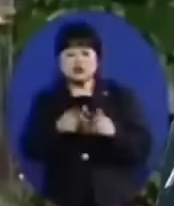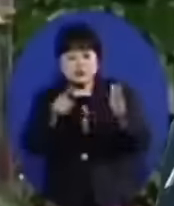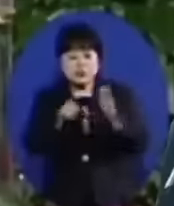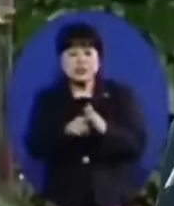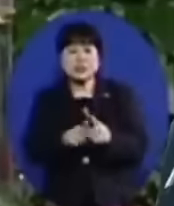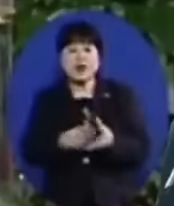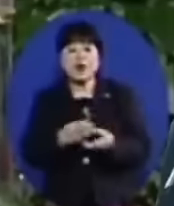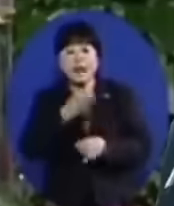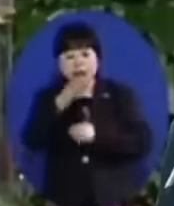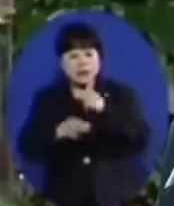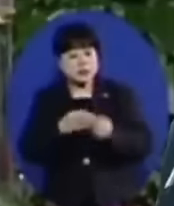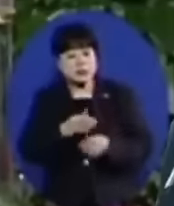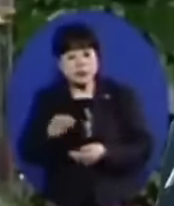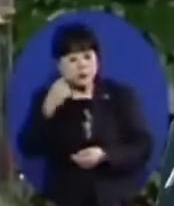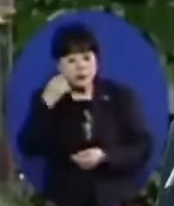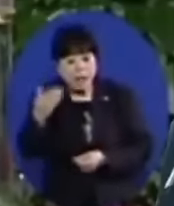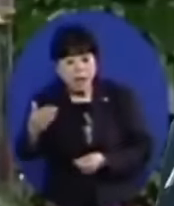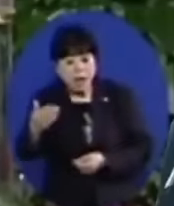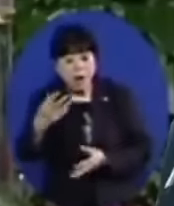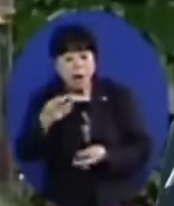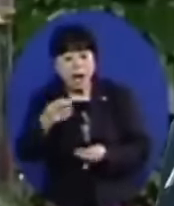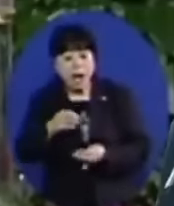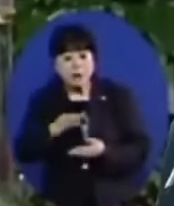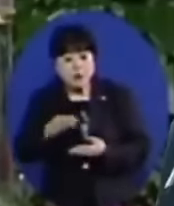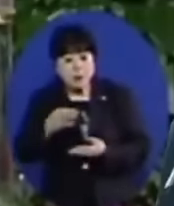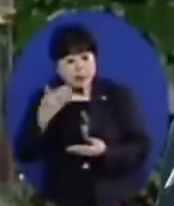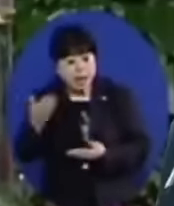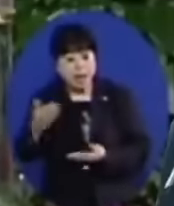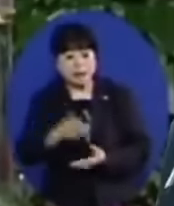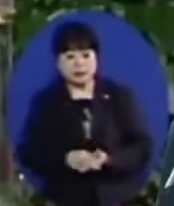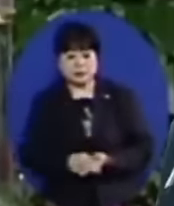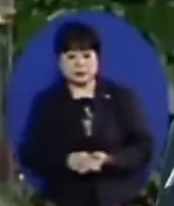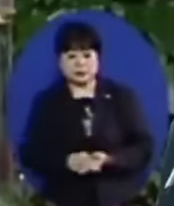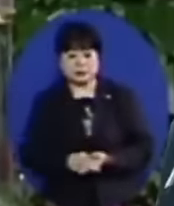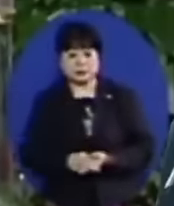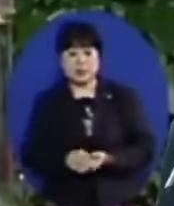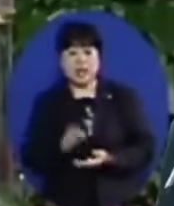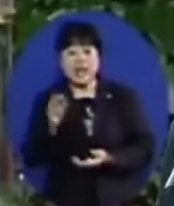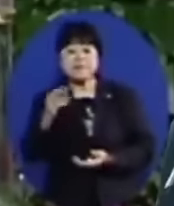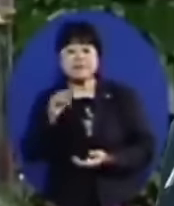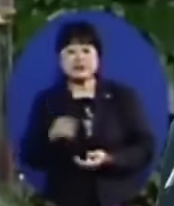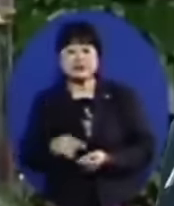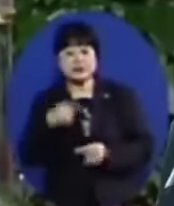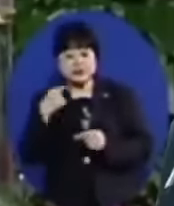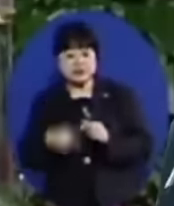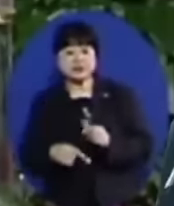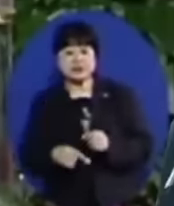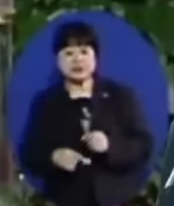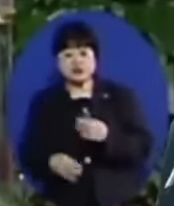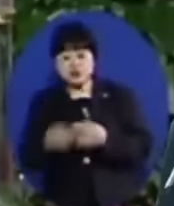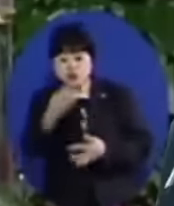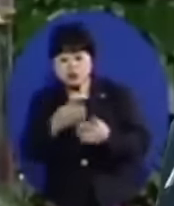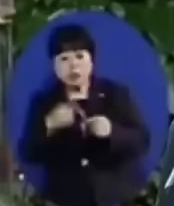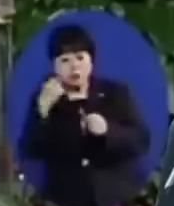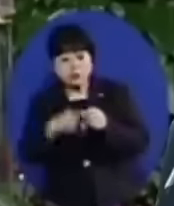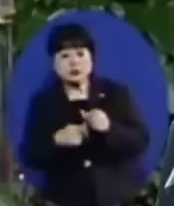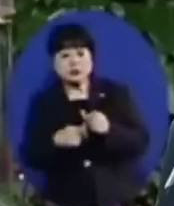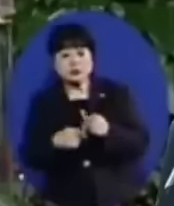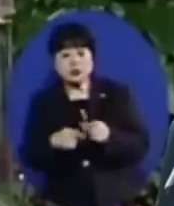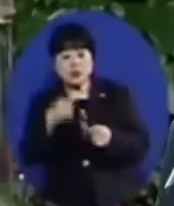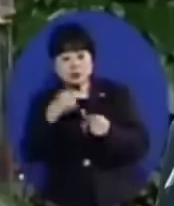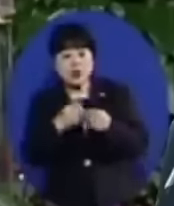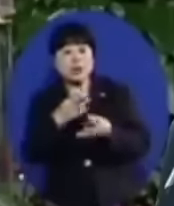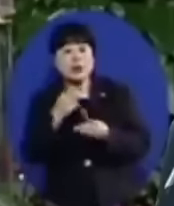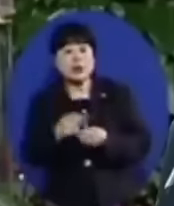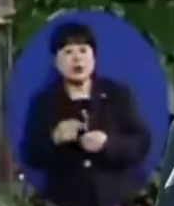년이 걸립니까? 테일러 선교사는 그 청년에게 램프의 심지에 얼마 동안 불을 붙여서야 빛을